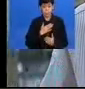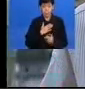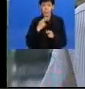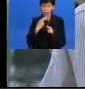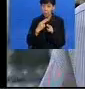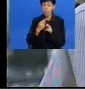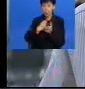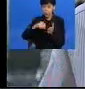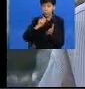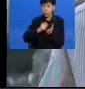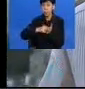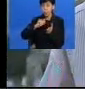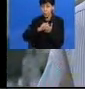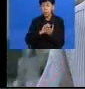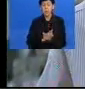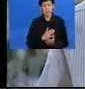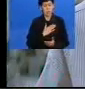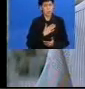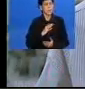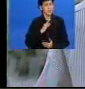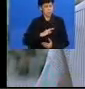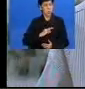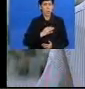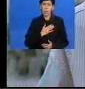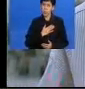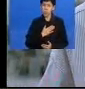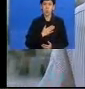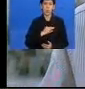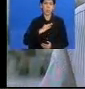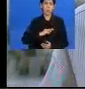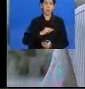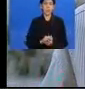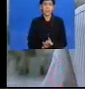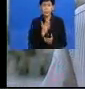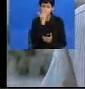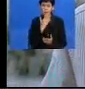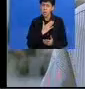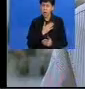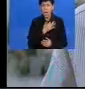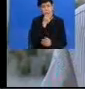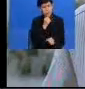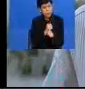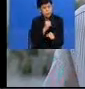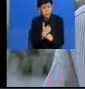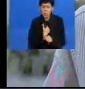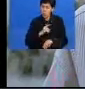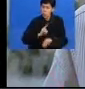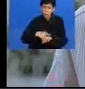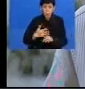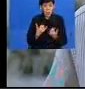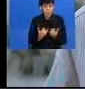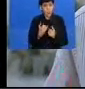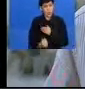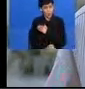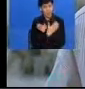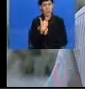ก็ปลื้มปิติครับเพราะว่าต้องทำมากินก็ไม่ค่อยมีเวลาก็พอดีวันนี้มีโอ